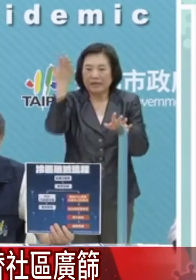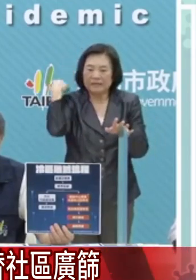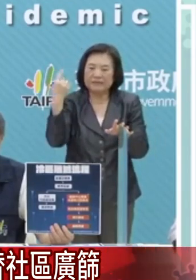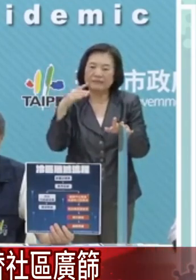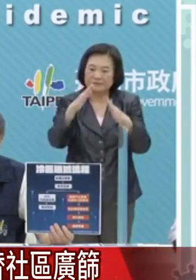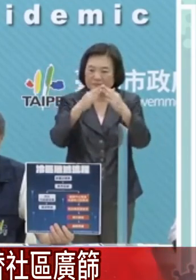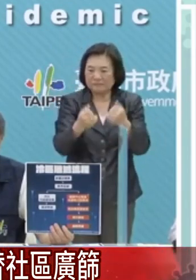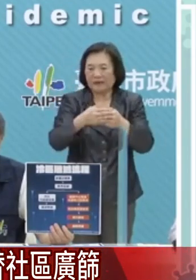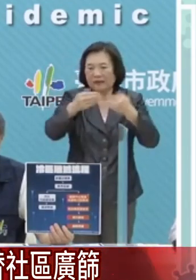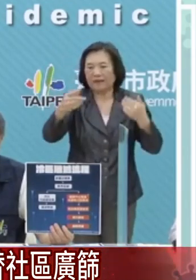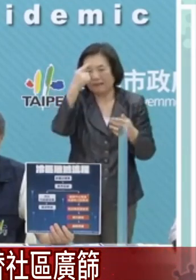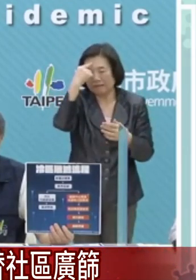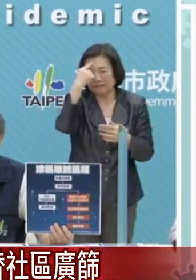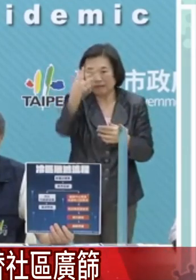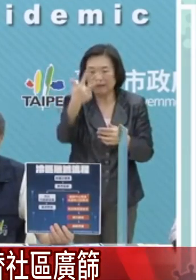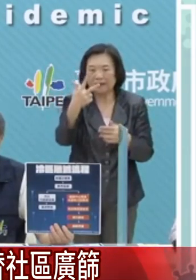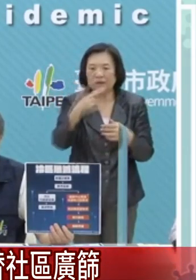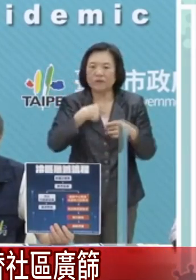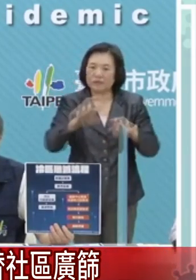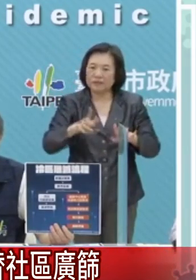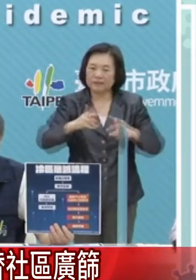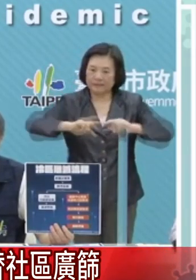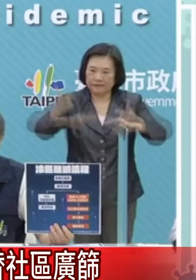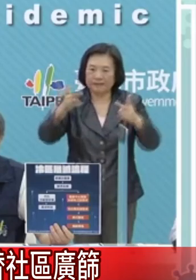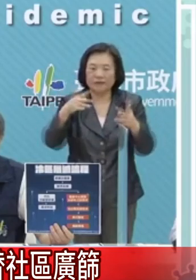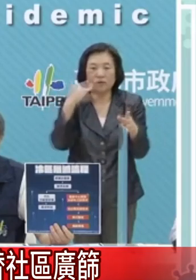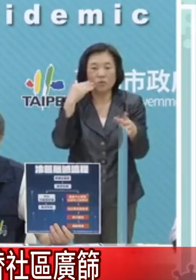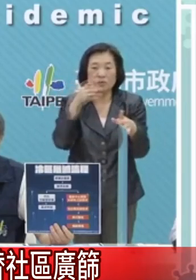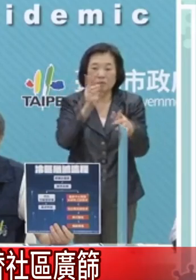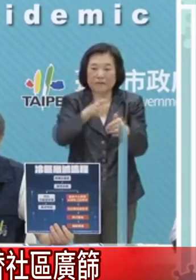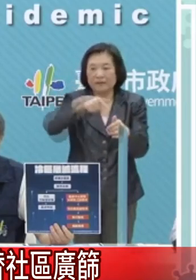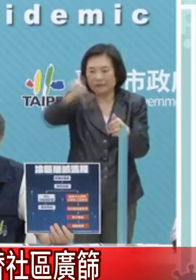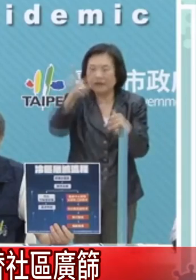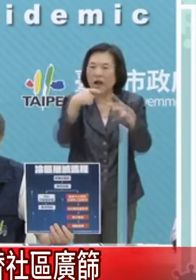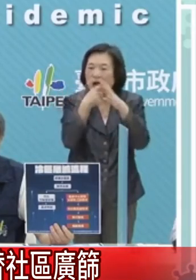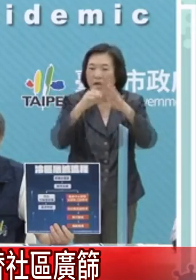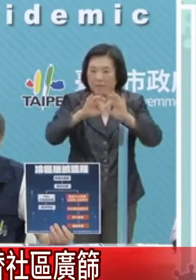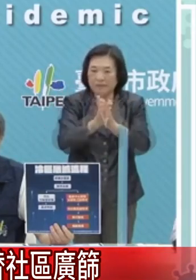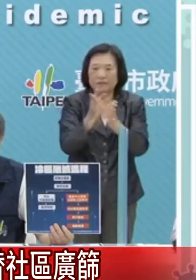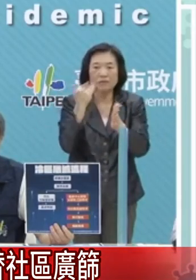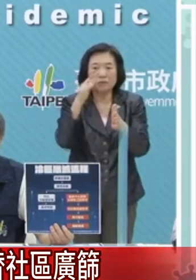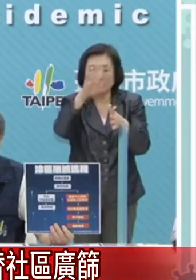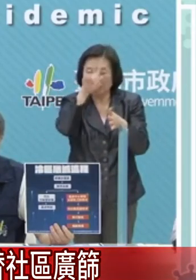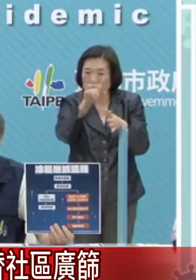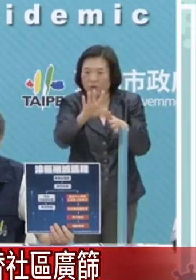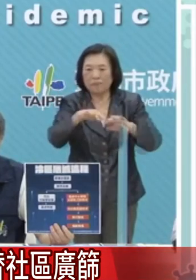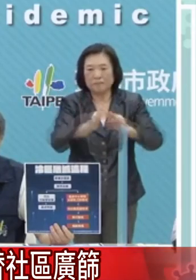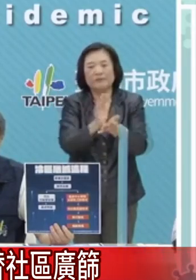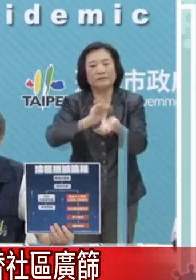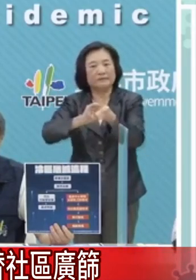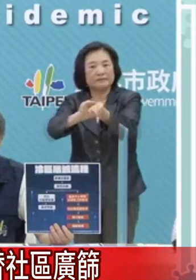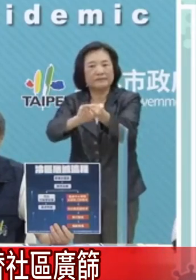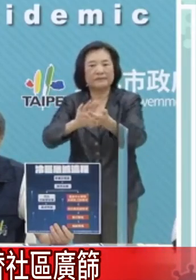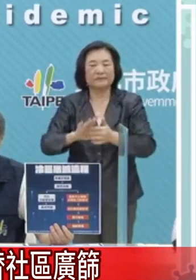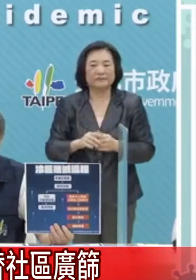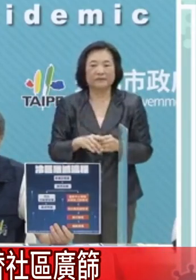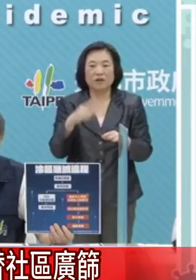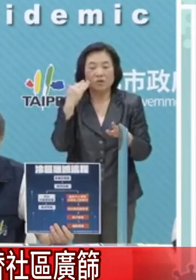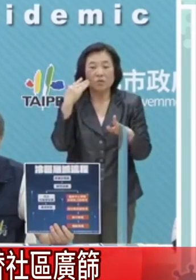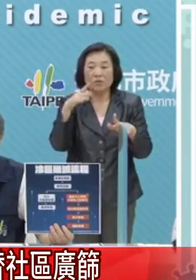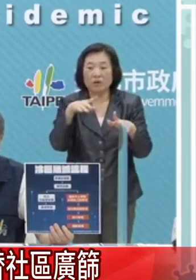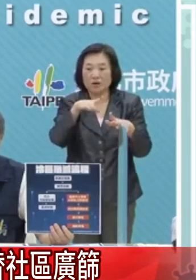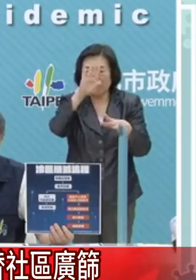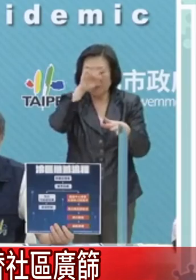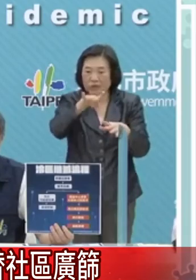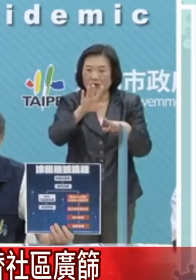前2天3天你接触过哪些人？我们通常就把那些人通知他们，如果愿意来做